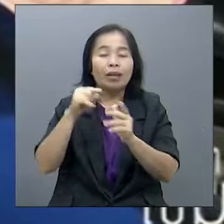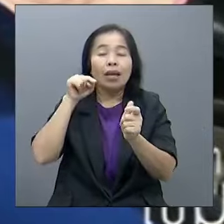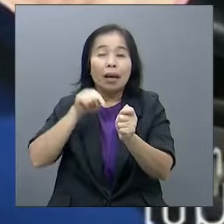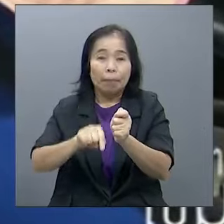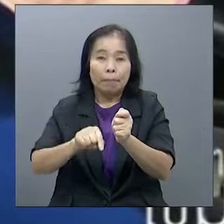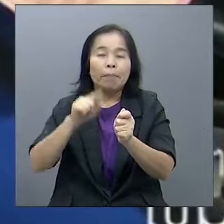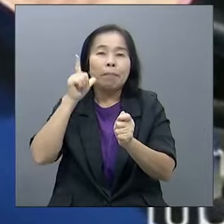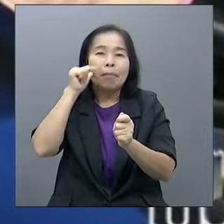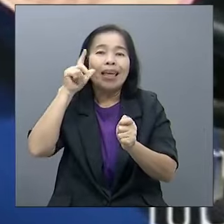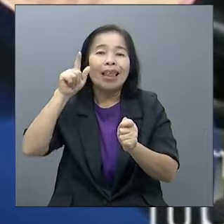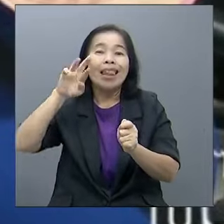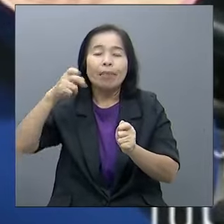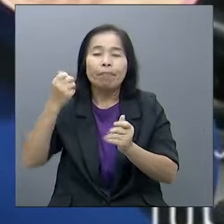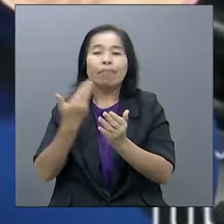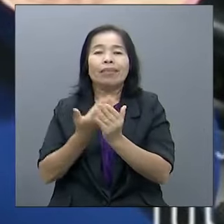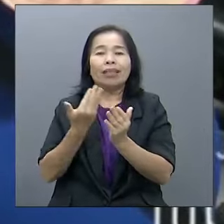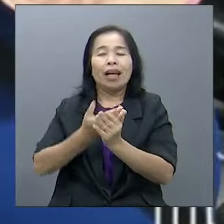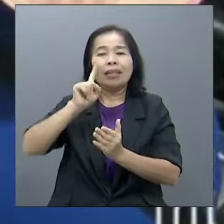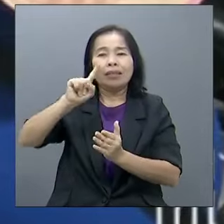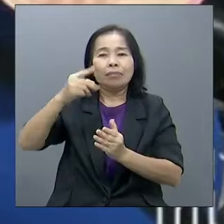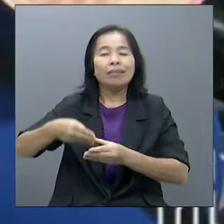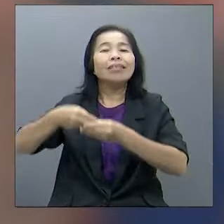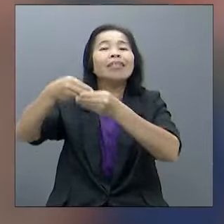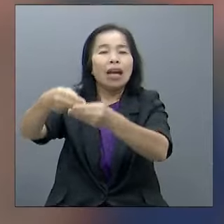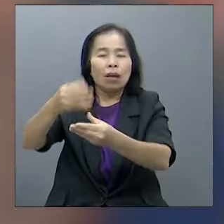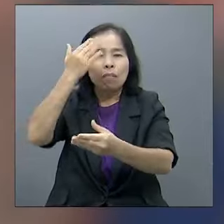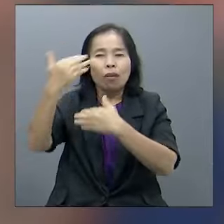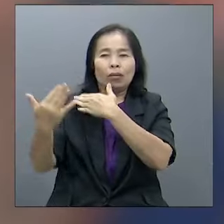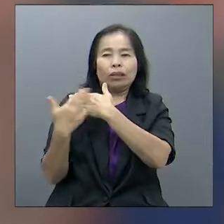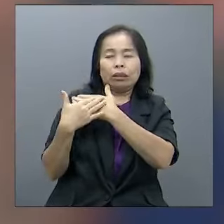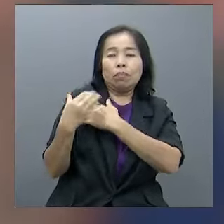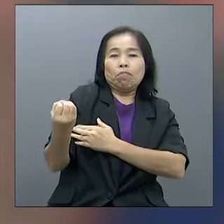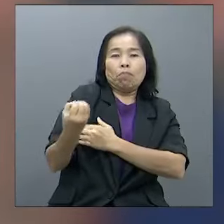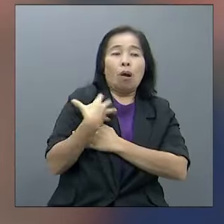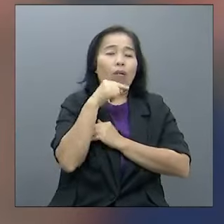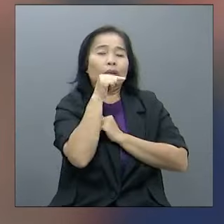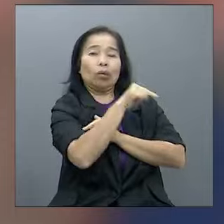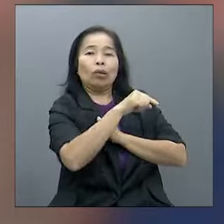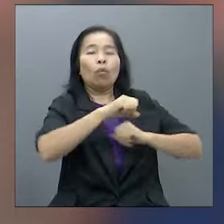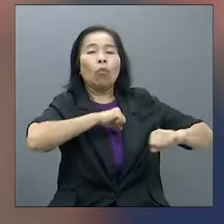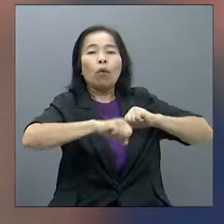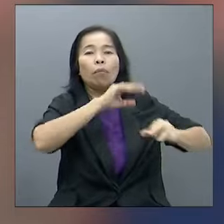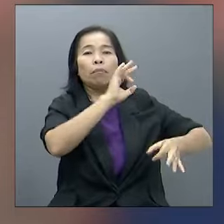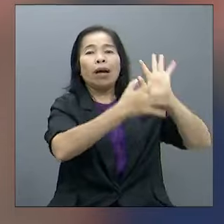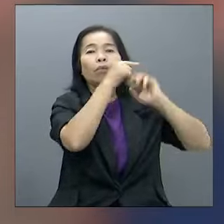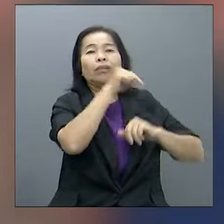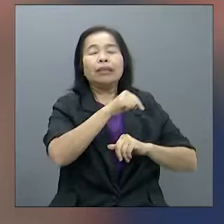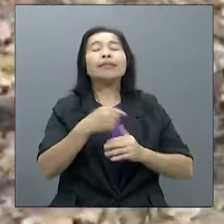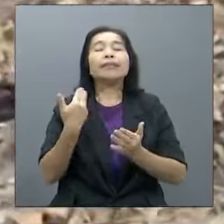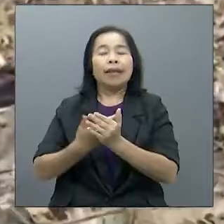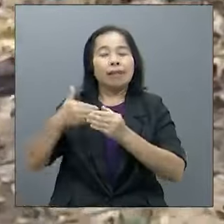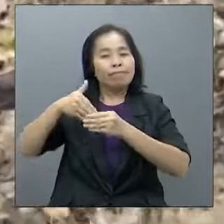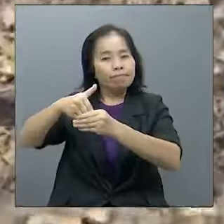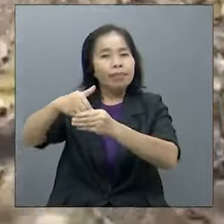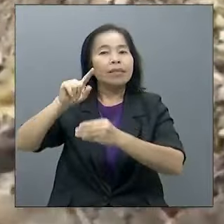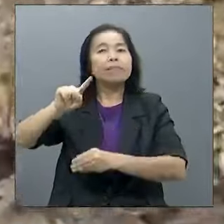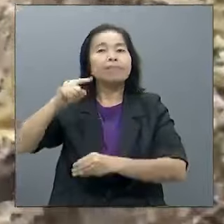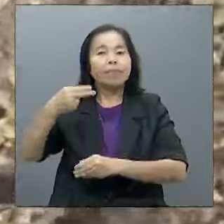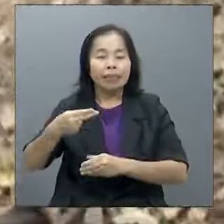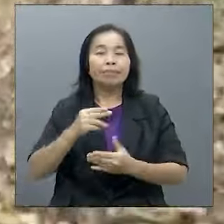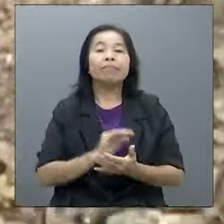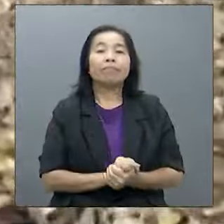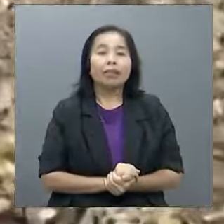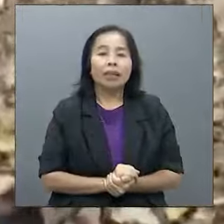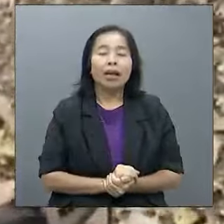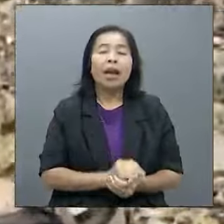มอบเงินรางวัล 10,000บาทให้กับพลเมืองดีค่ะซึ่งเป็นผู้แจ้งเบาะแสนในการเผาครั้งนี้ไม่ใช่แค่จังหวัด